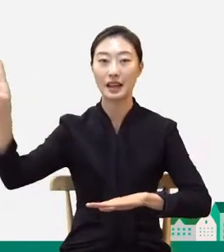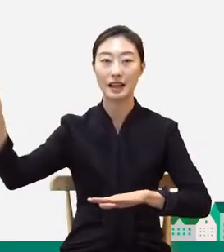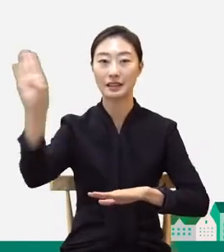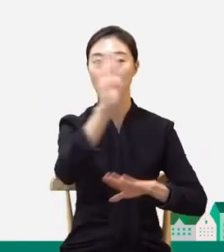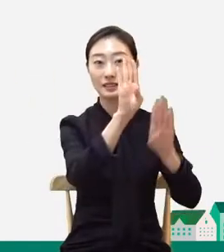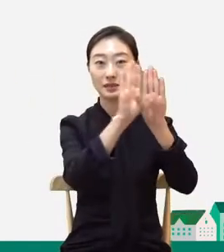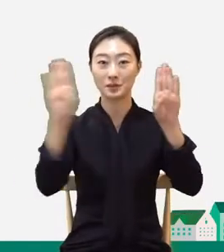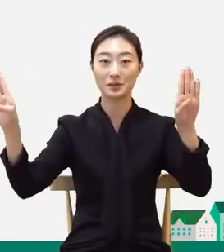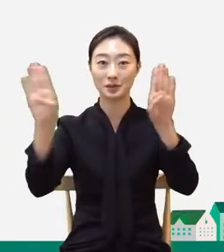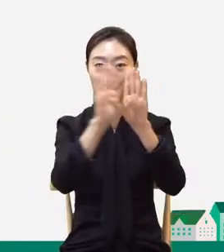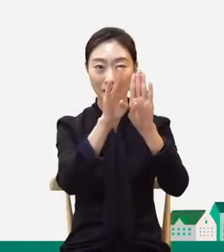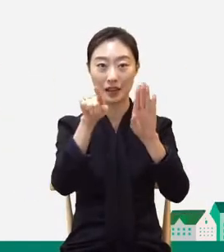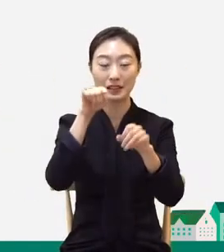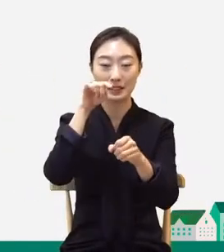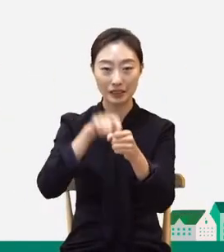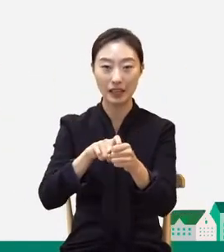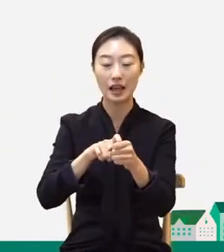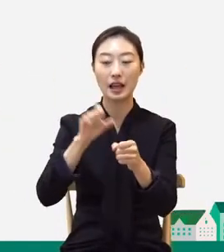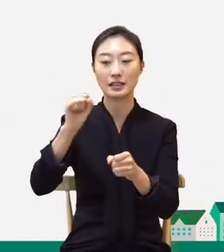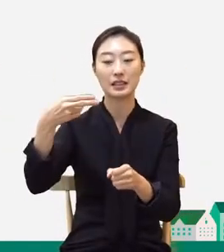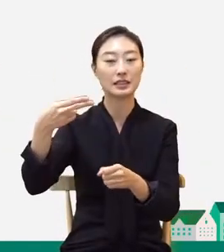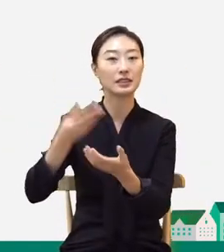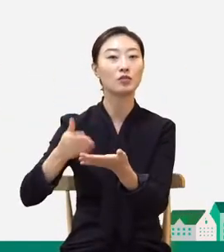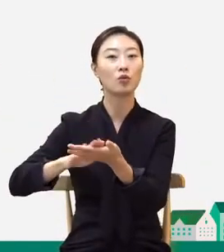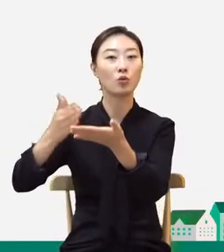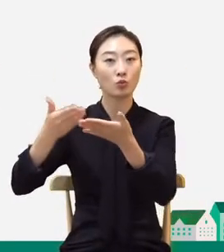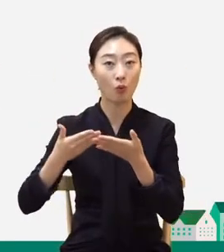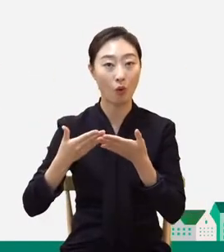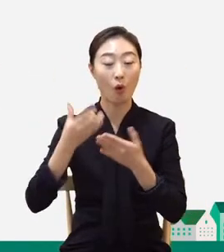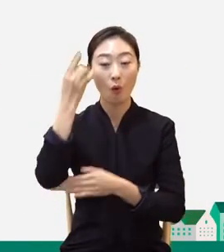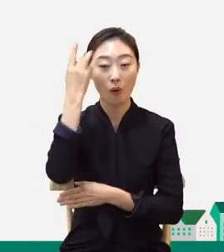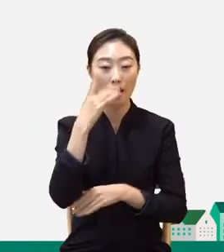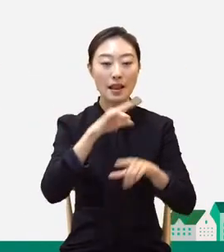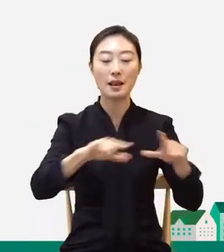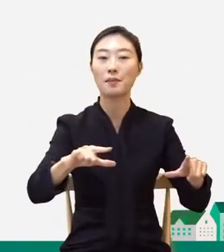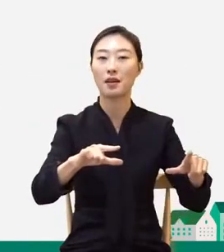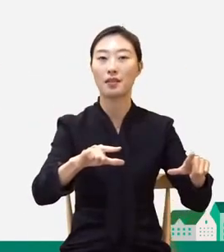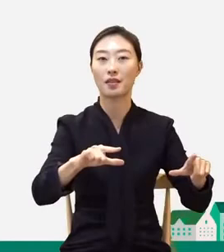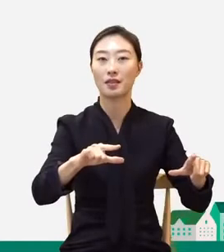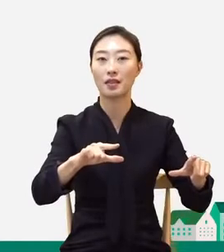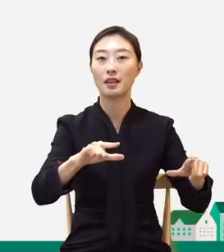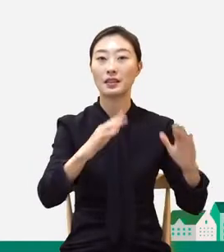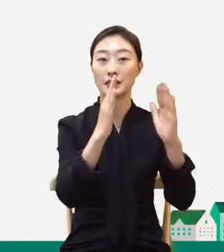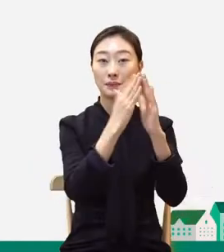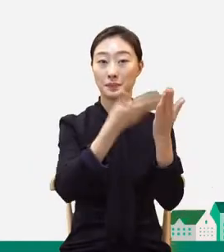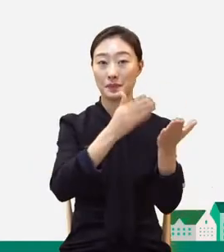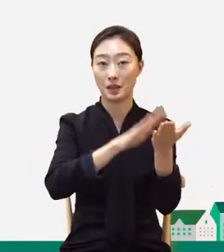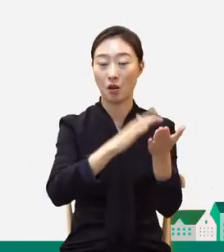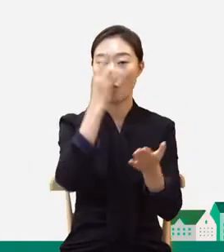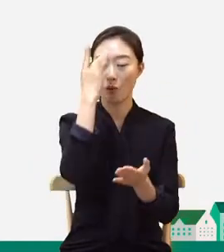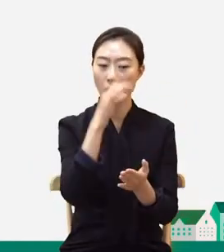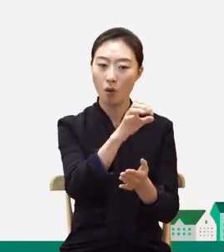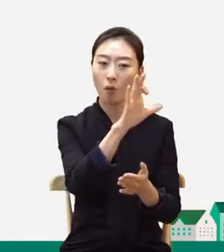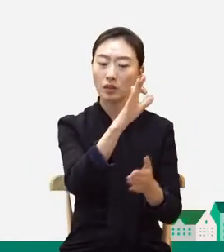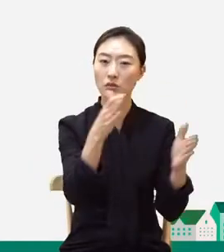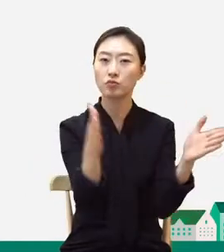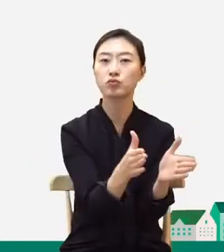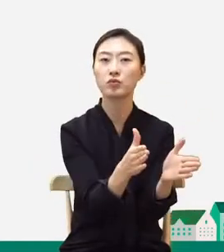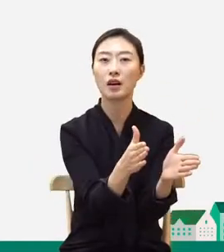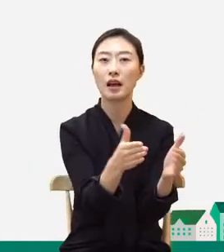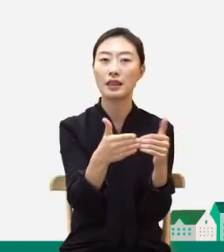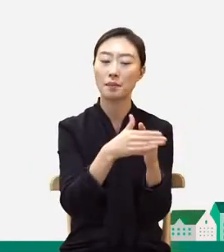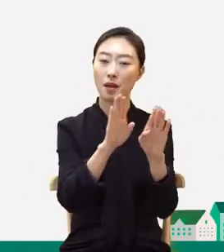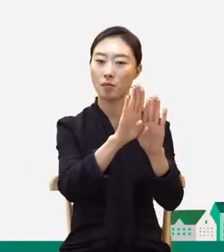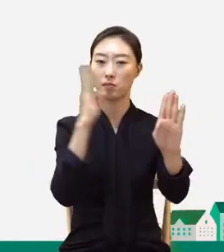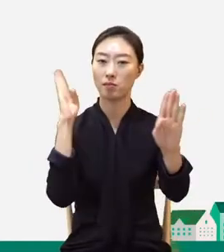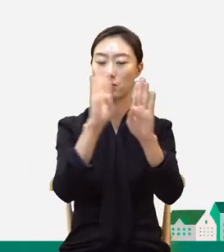주택이 일반 주택을 개조한 거여서 화장실이 너무 협소해서 일부 주택에서는 여닫이가